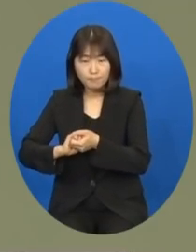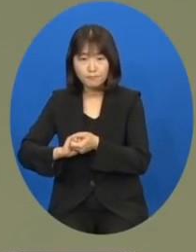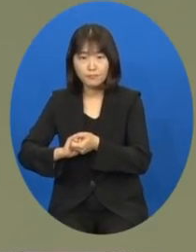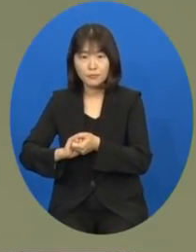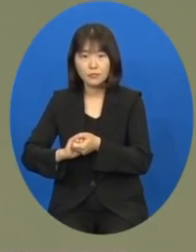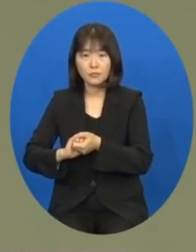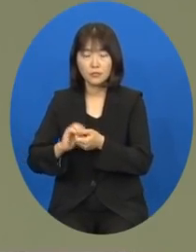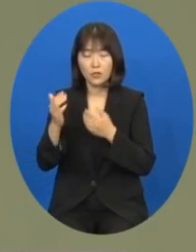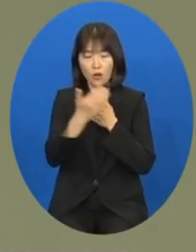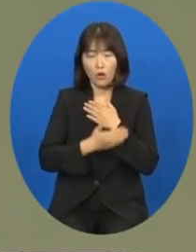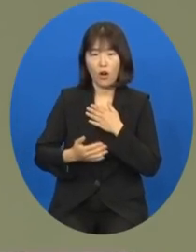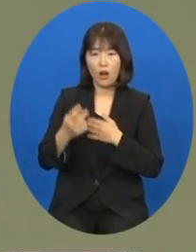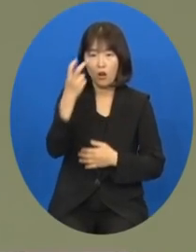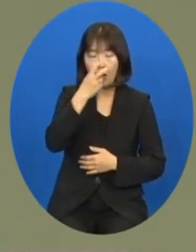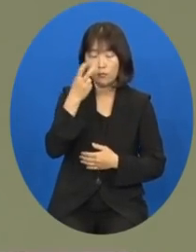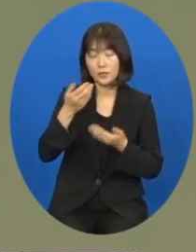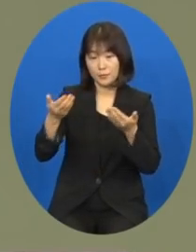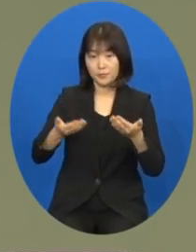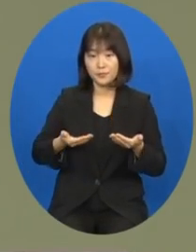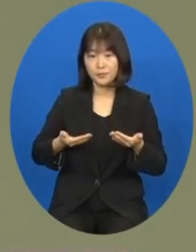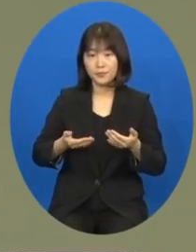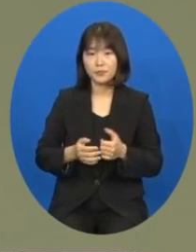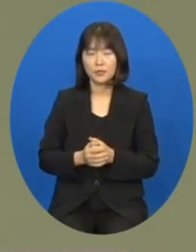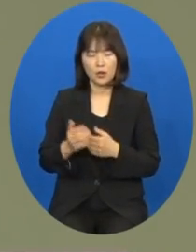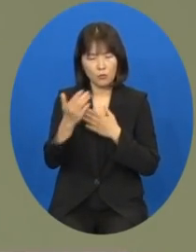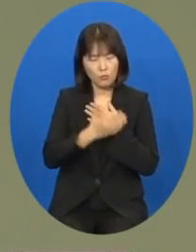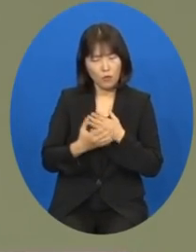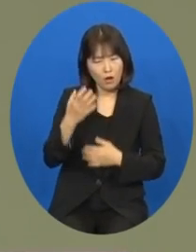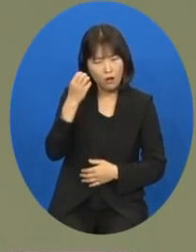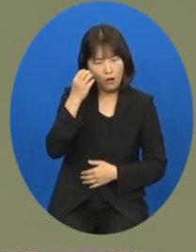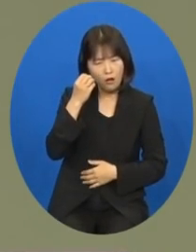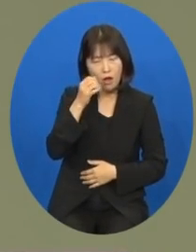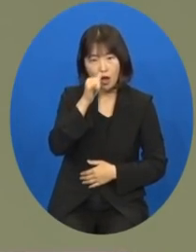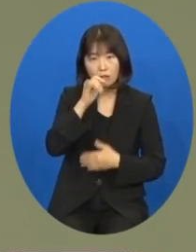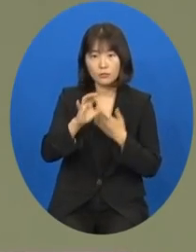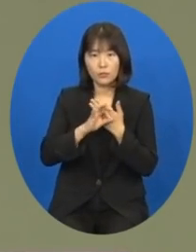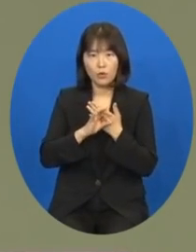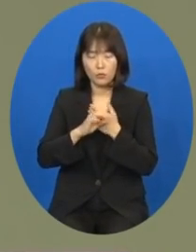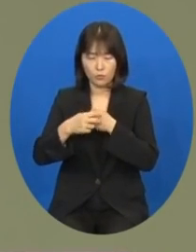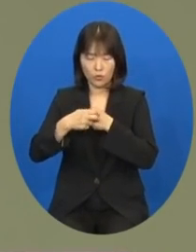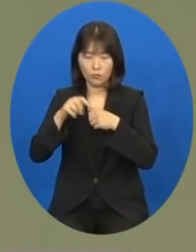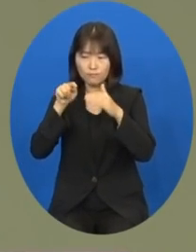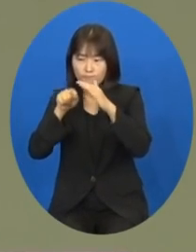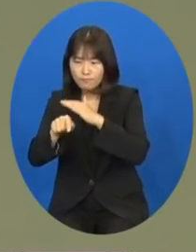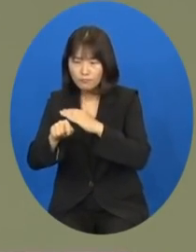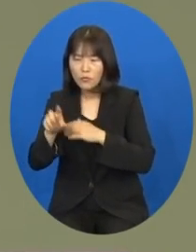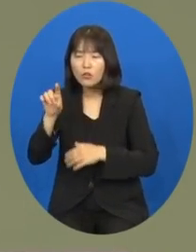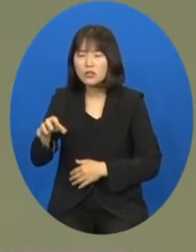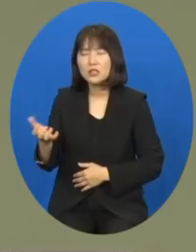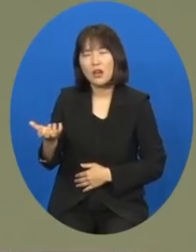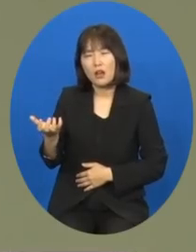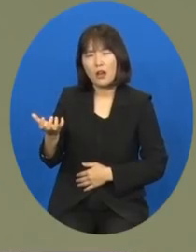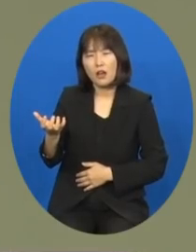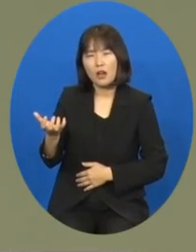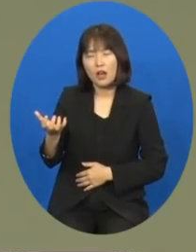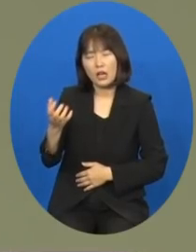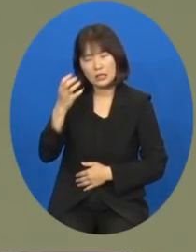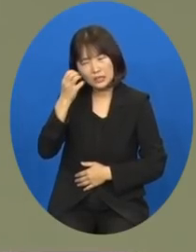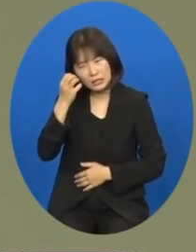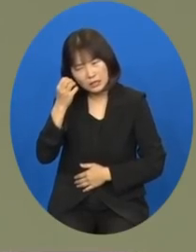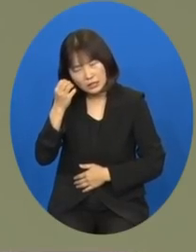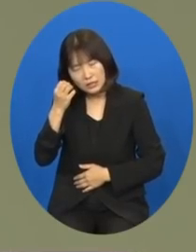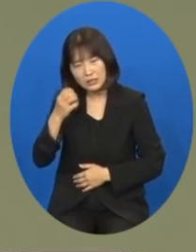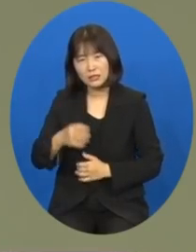하지 않습니까 몸이 상하면 의사를 찾아가서 어디가 아픕니다 이상합니다